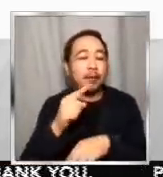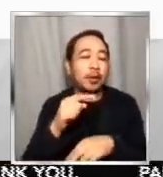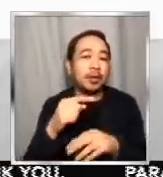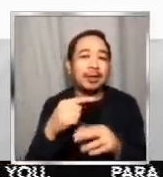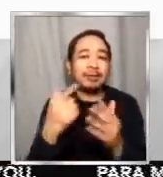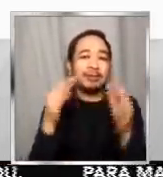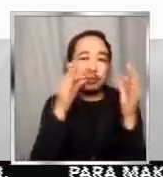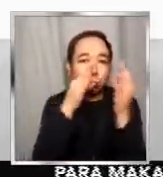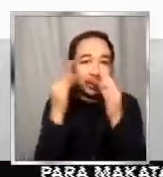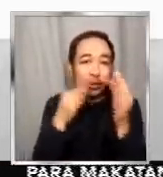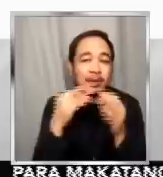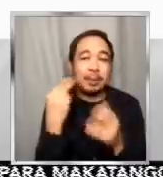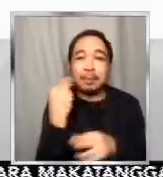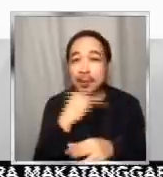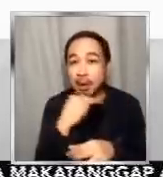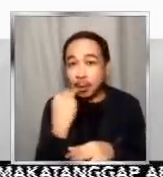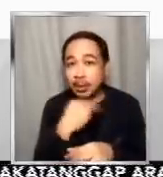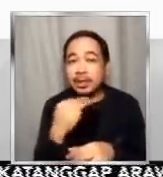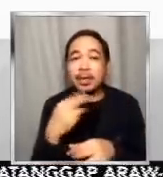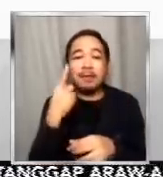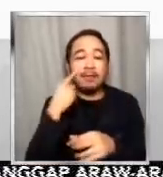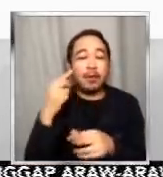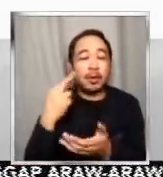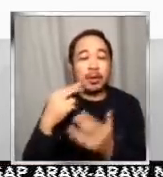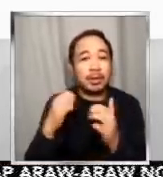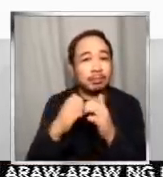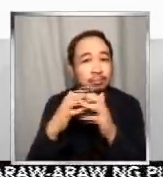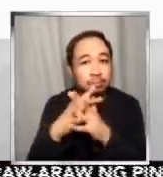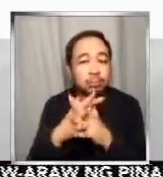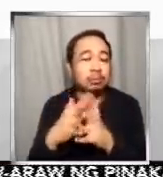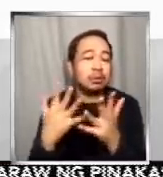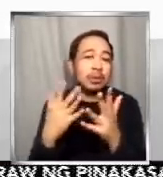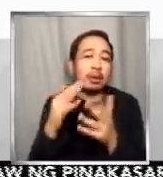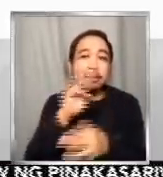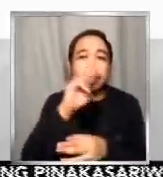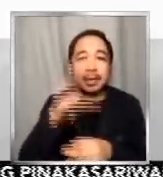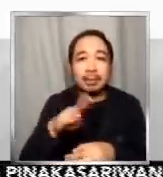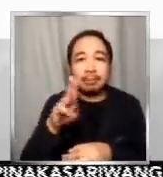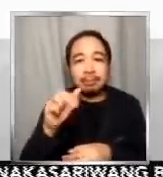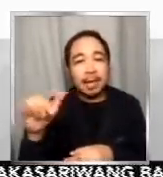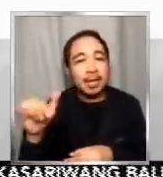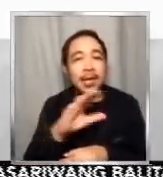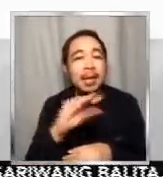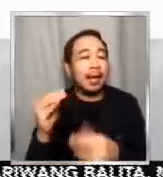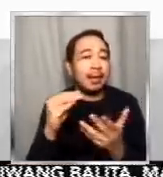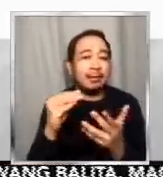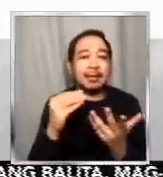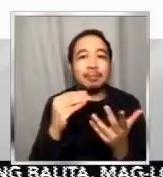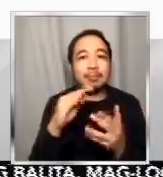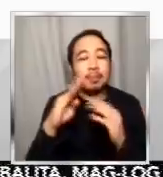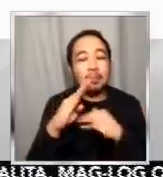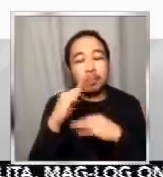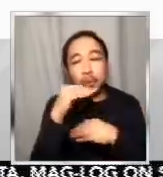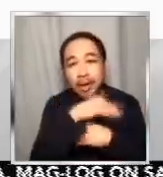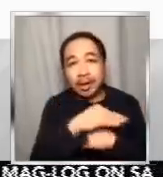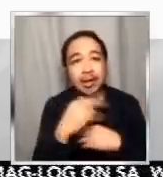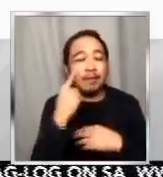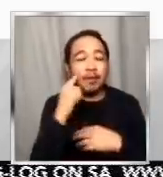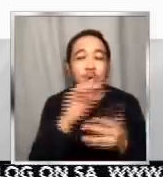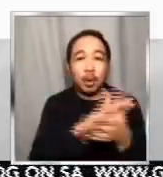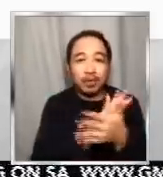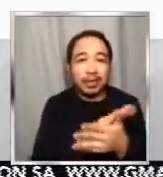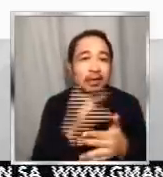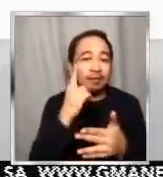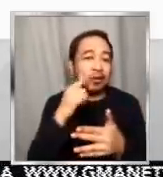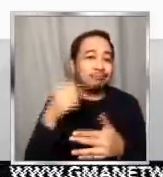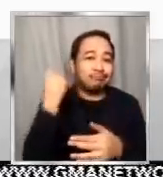Task Force para sa Rehabilitasyon ng Manila Bay at Boracay, Task Force para sa COVID, Task Force Laban sa Insurgency, Task Force para